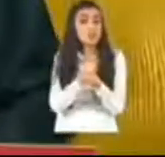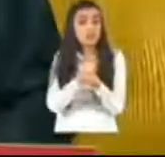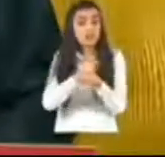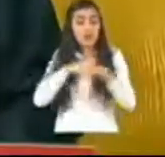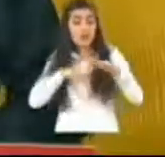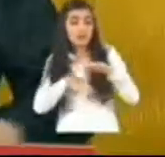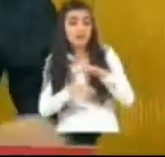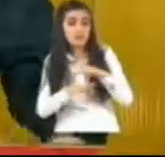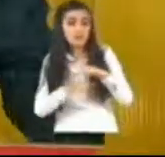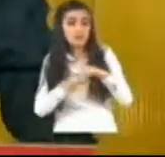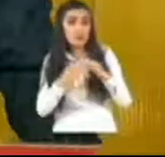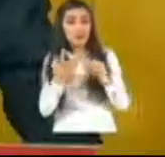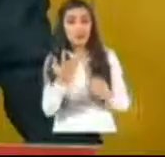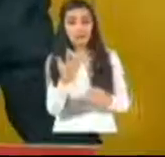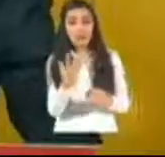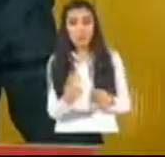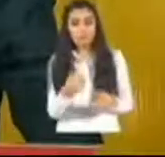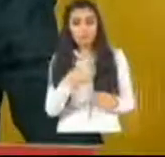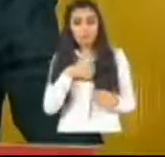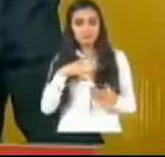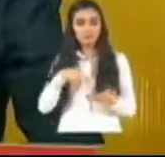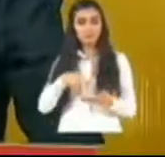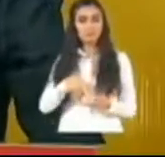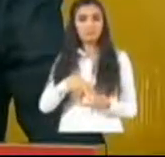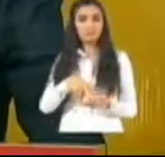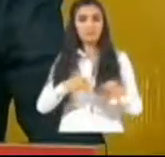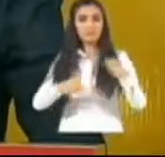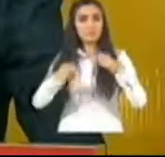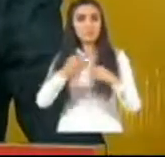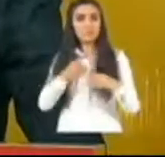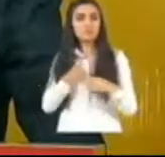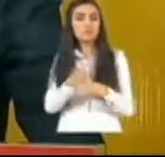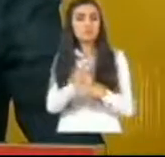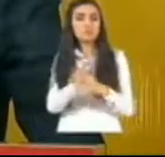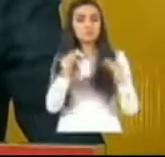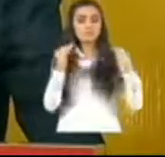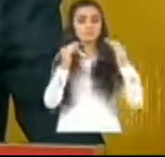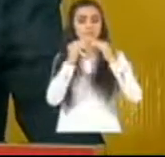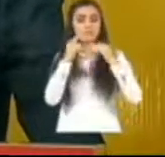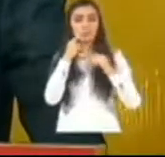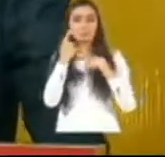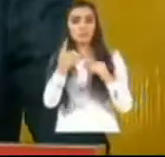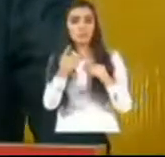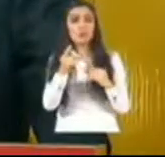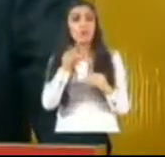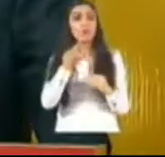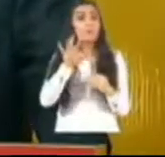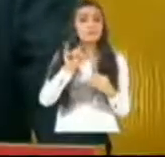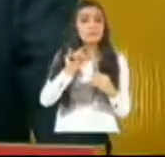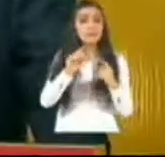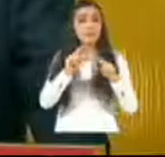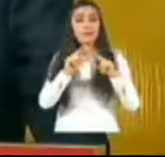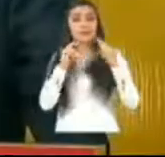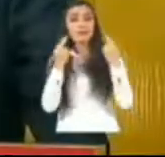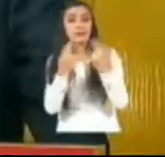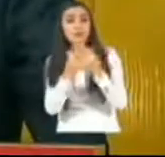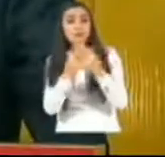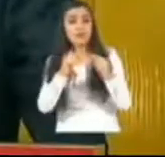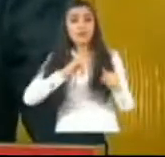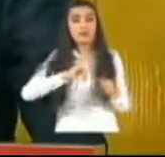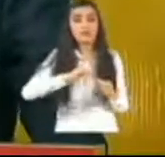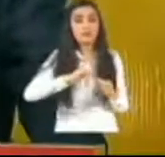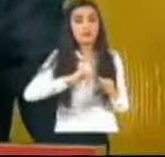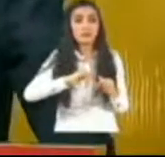altında olgunlaşan dinamik yapısıyla doğru orantılıdır. Milliyetçiliğin küreselleşme